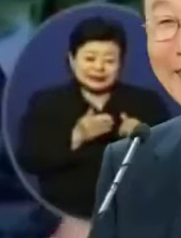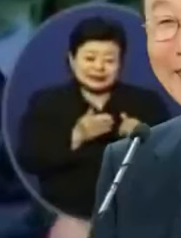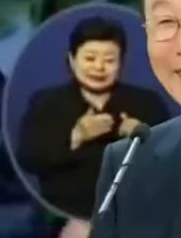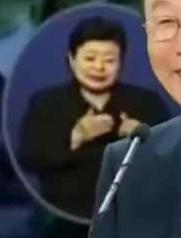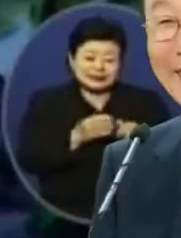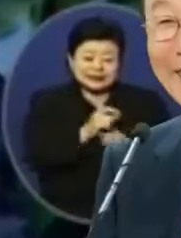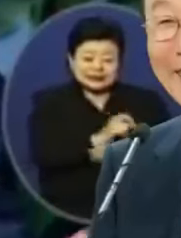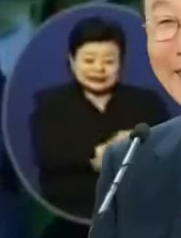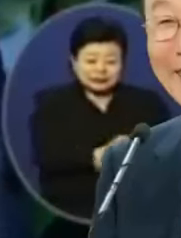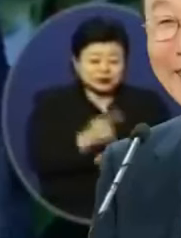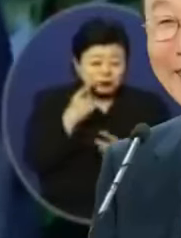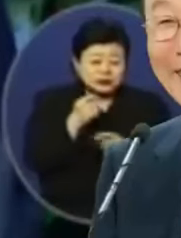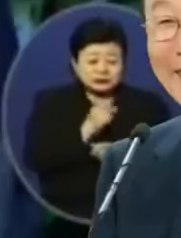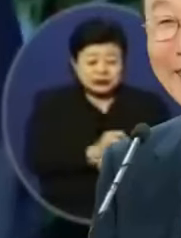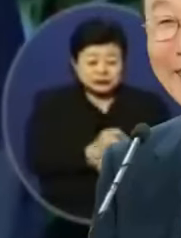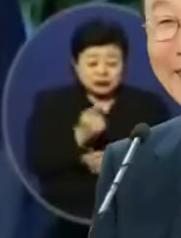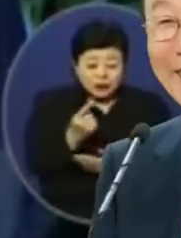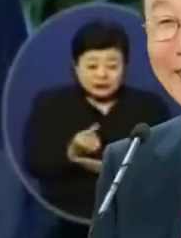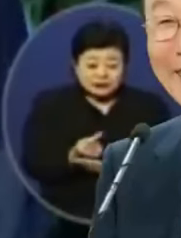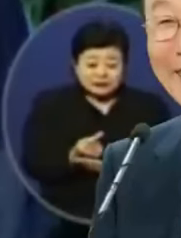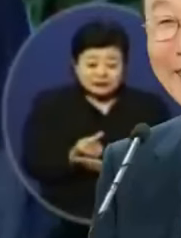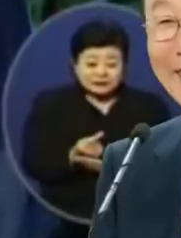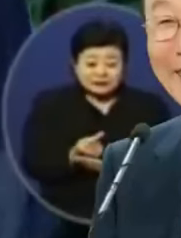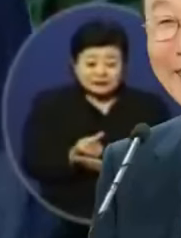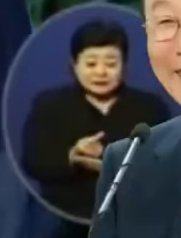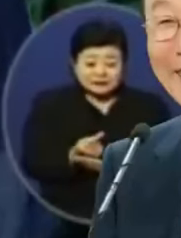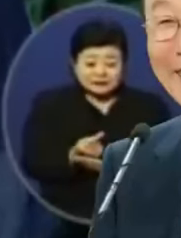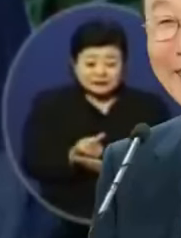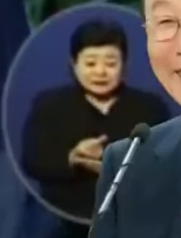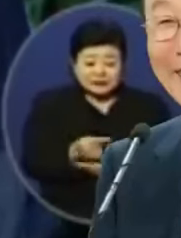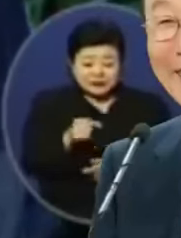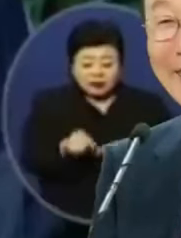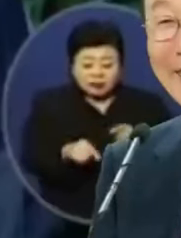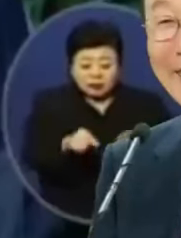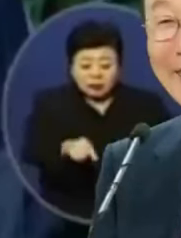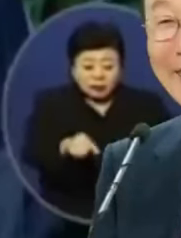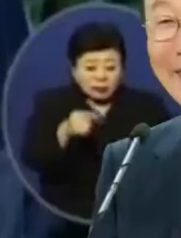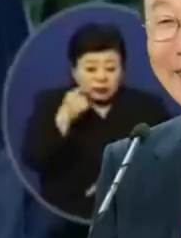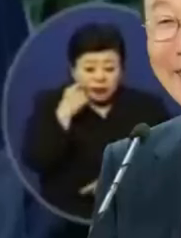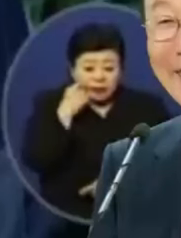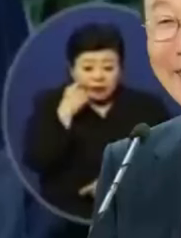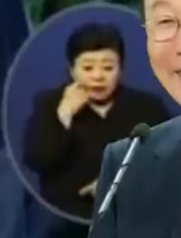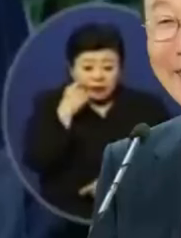내 사무실에 왔어요. 내 사무실에 왔는데 걸음도 걷지 못해요.